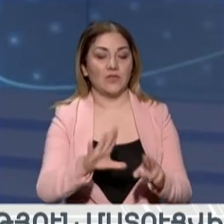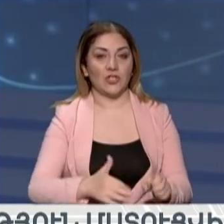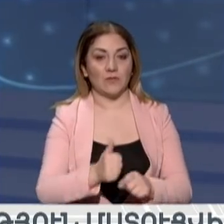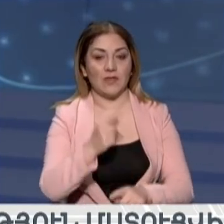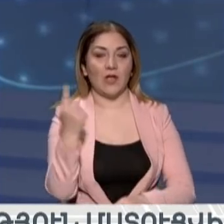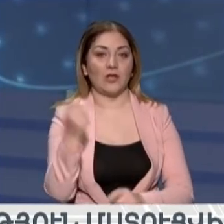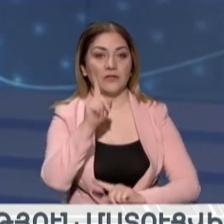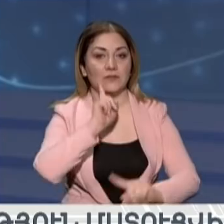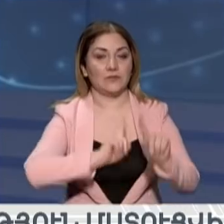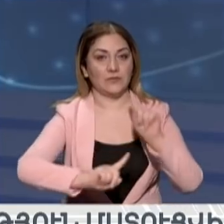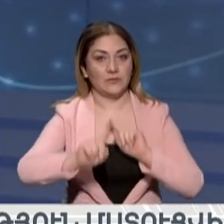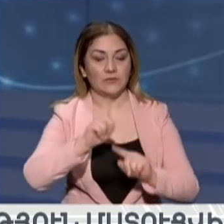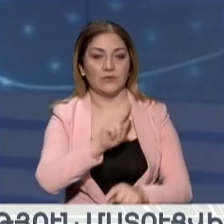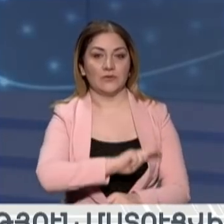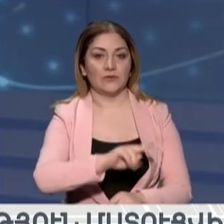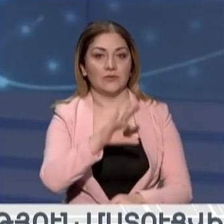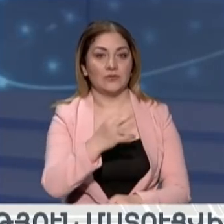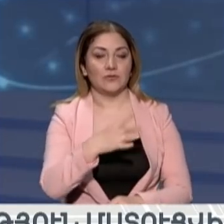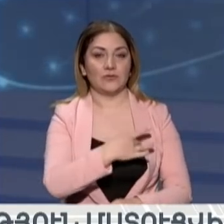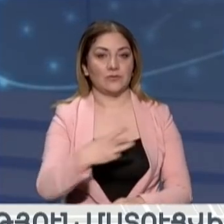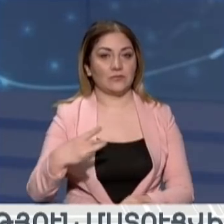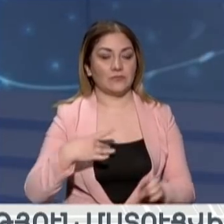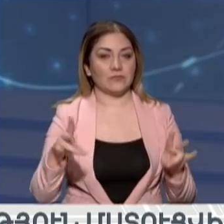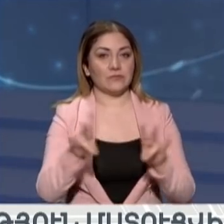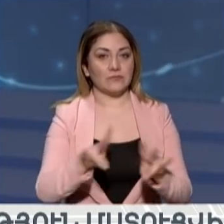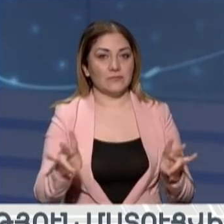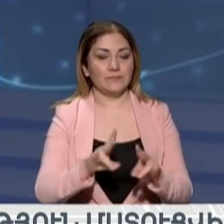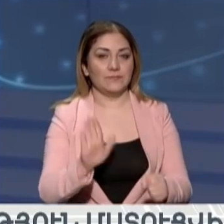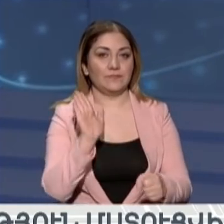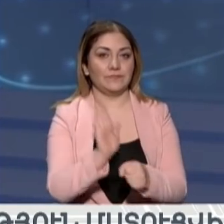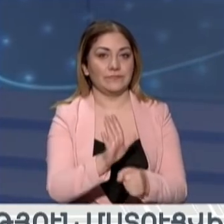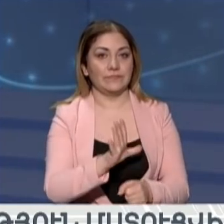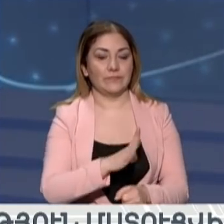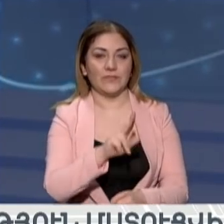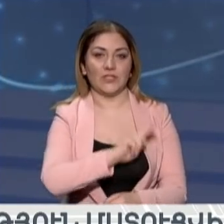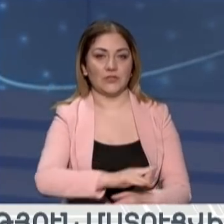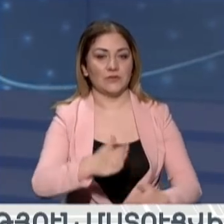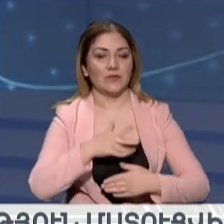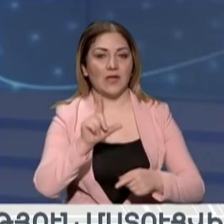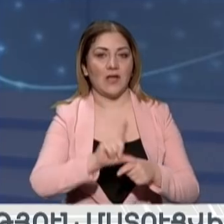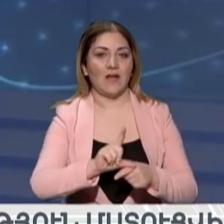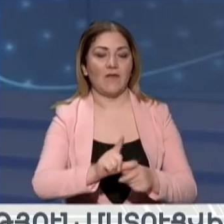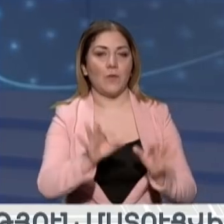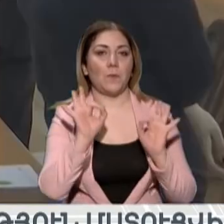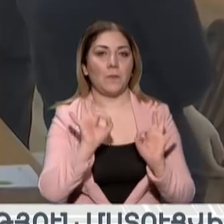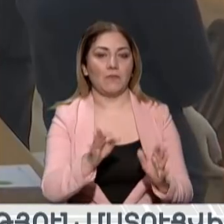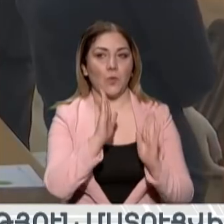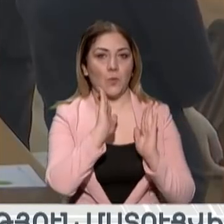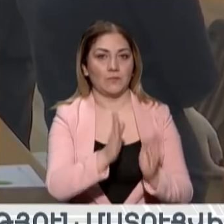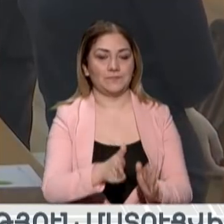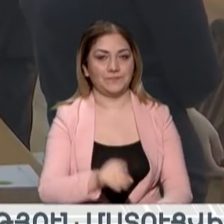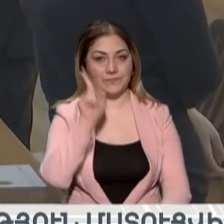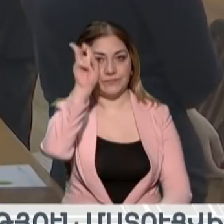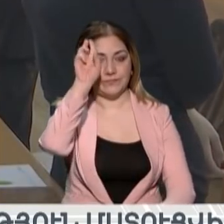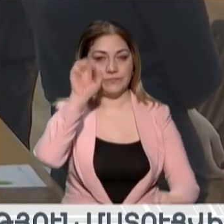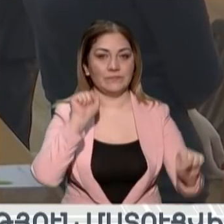տարվա առաջին խորհրդակցությանը աշխատանքի և սոցիալական հարցերի նախարարությանը հանձնարել է, աշխատել ավելի հասցեական։